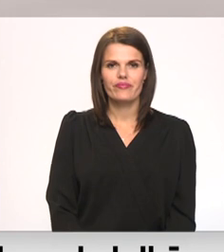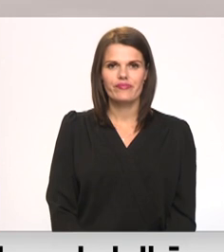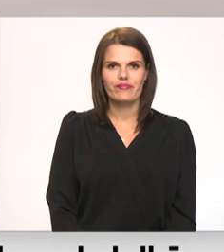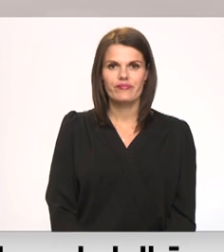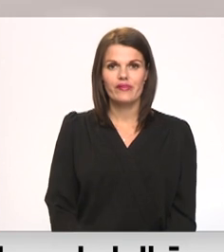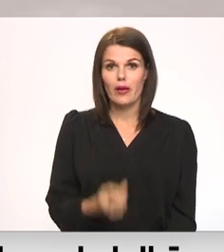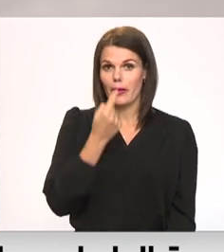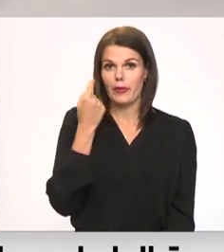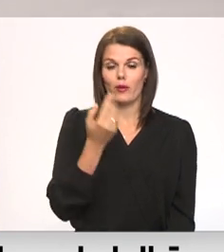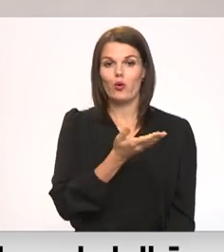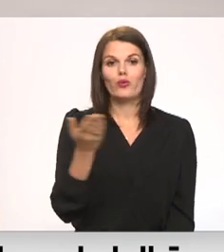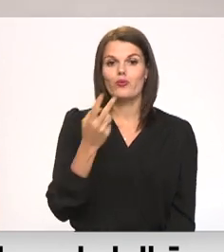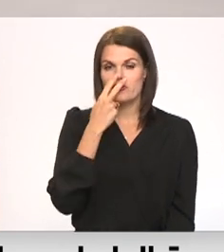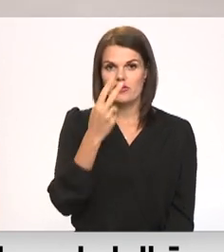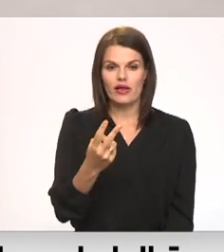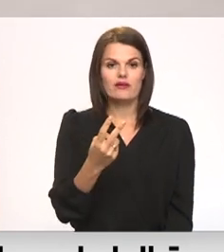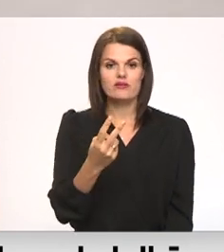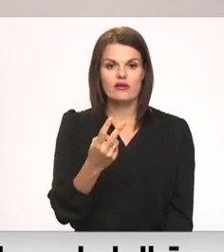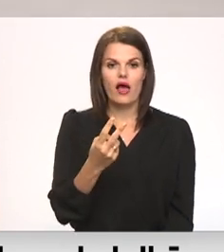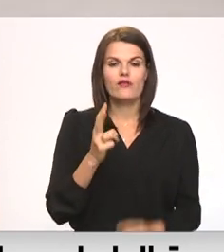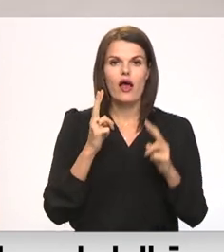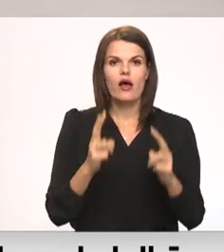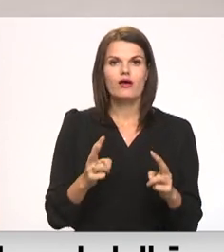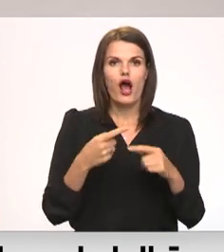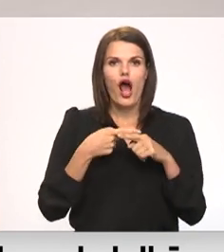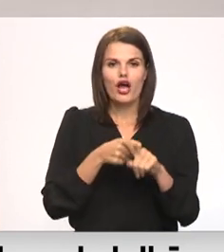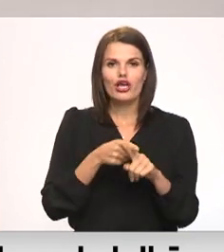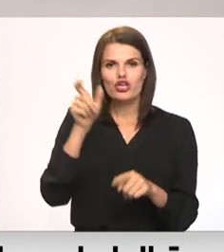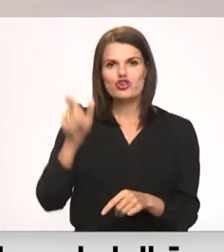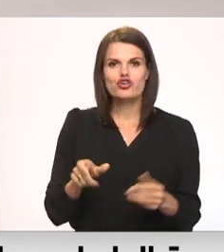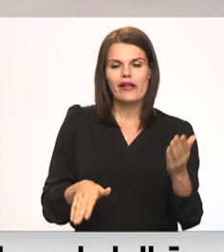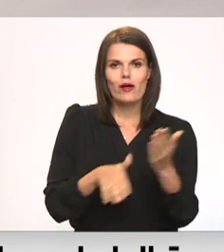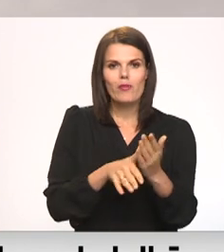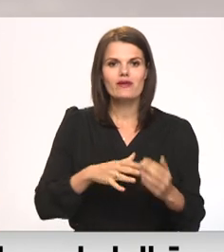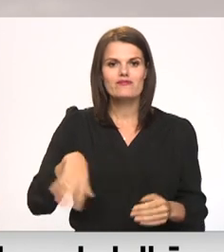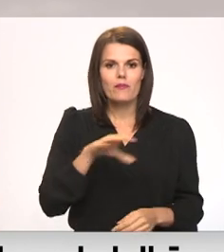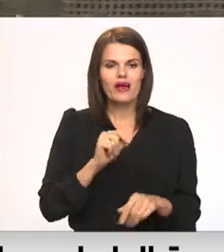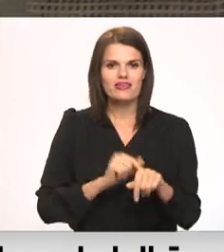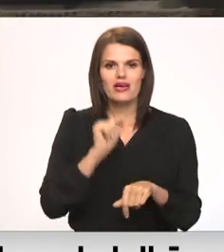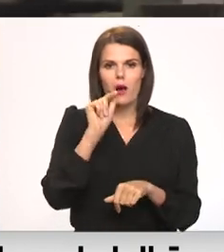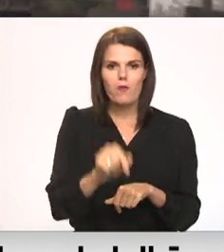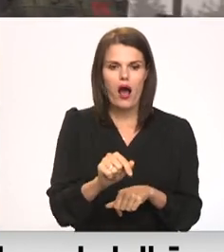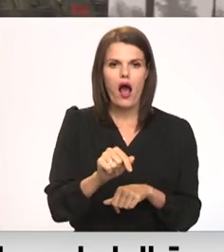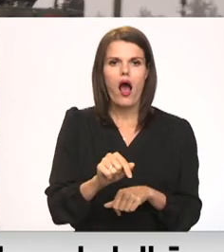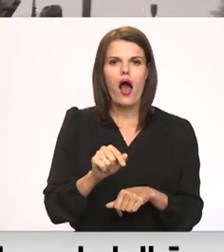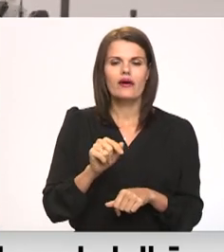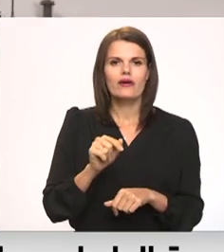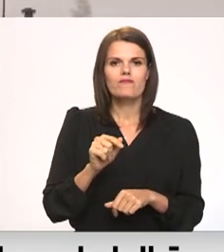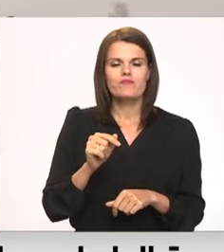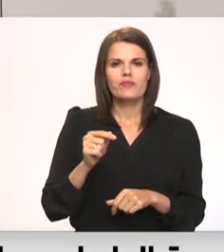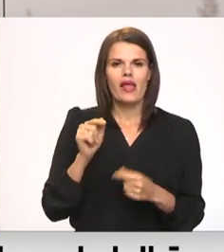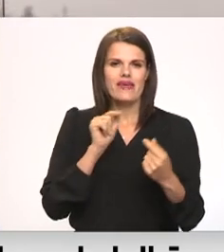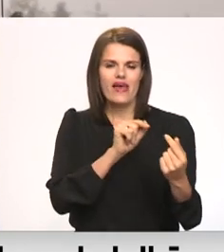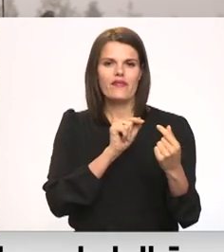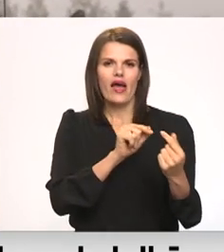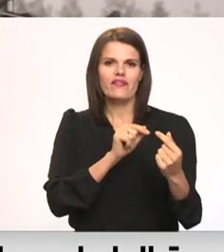Tikko jūs redzējāt, kā ar inženieru palīdzību mēs tikām pāri ienaidnieku mīnu laukam